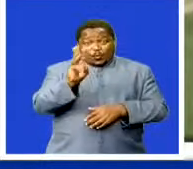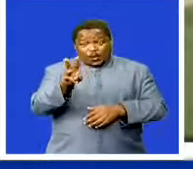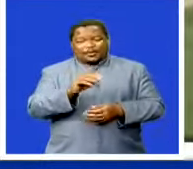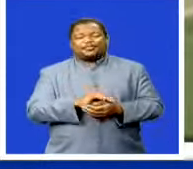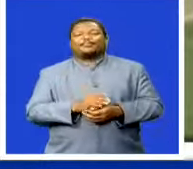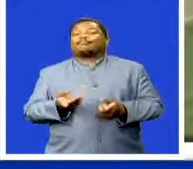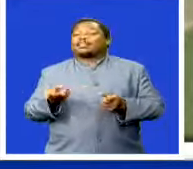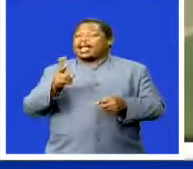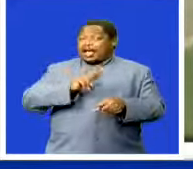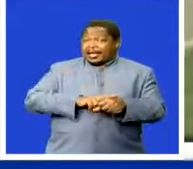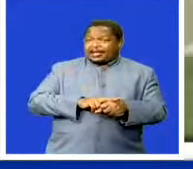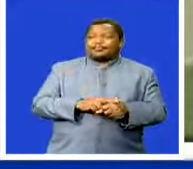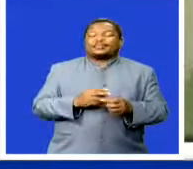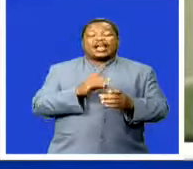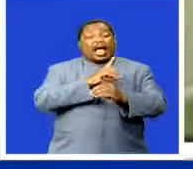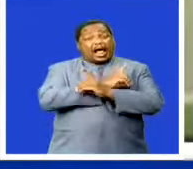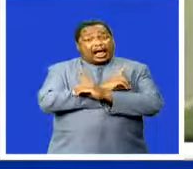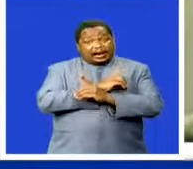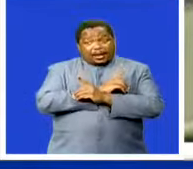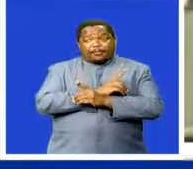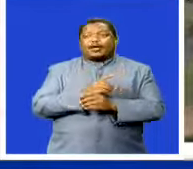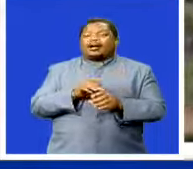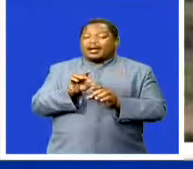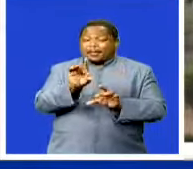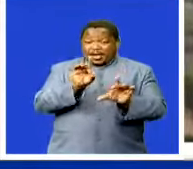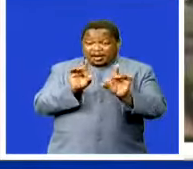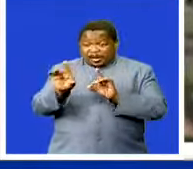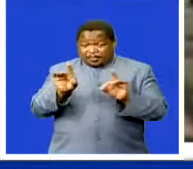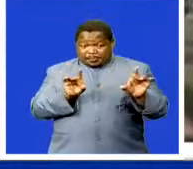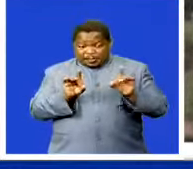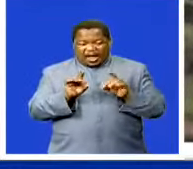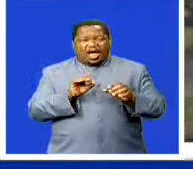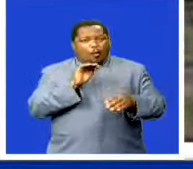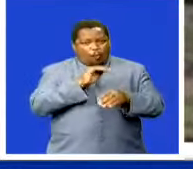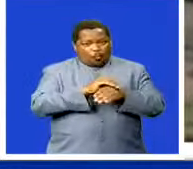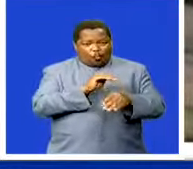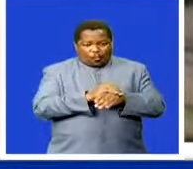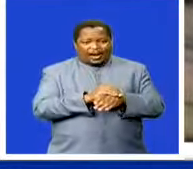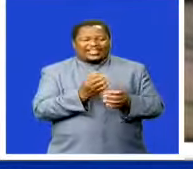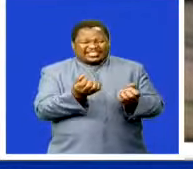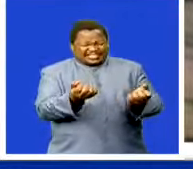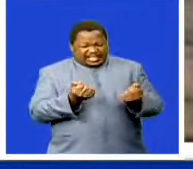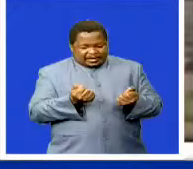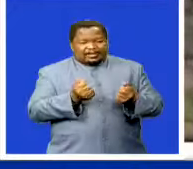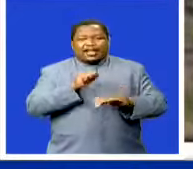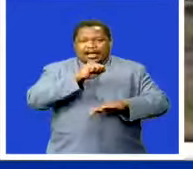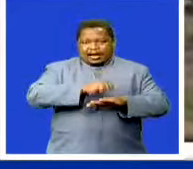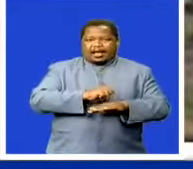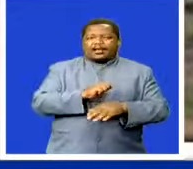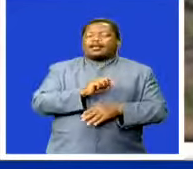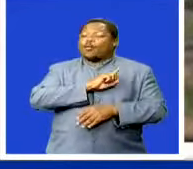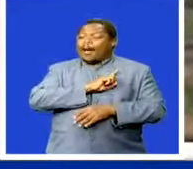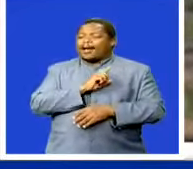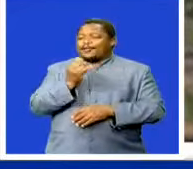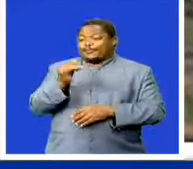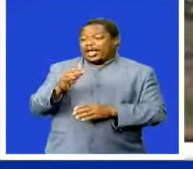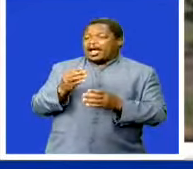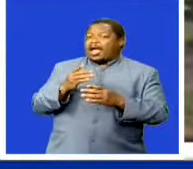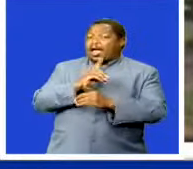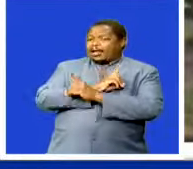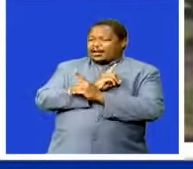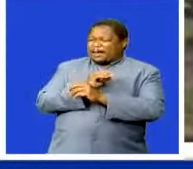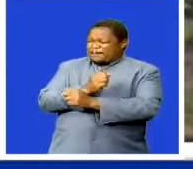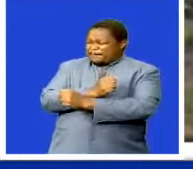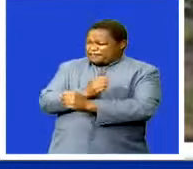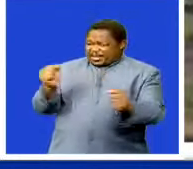with more teams that participate ako, it's when start khona ukuthi nathi sibe nelikhethelo leli cishele lisitronga kakhulu noma sodlala ngaphandle sikhona